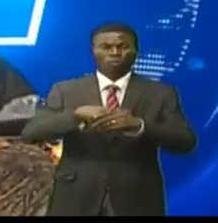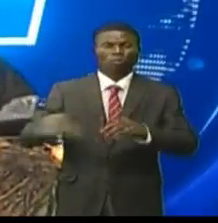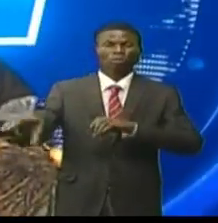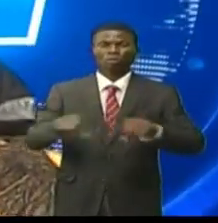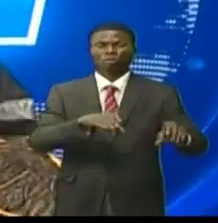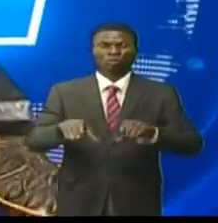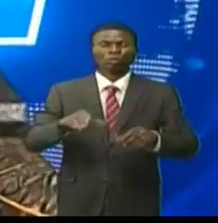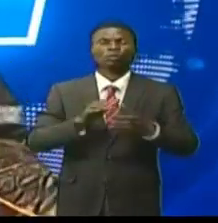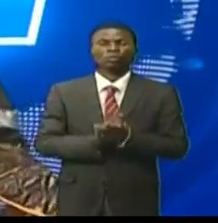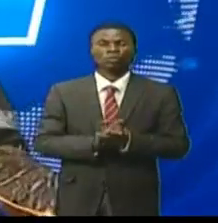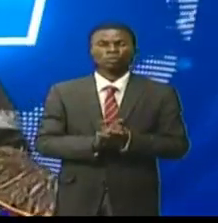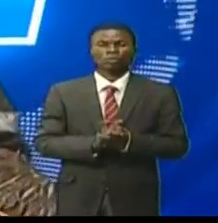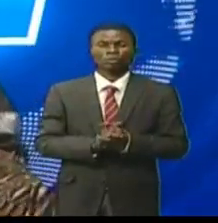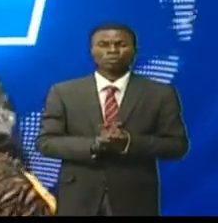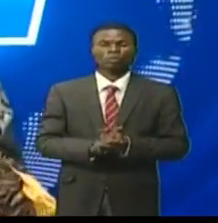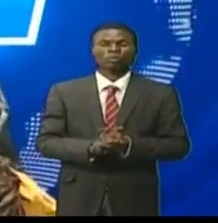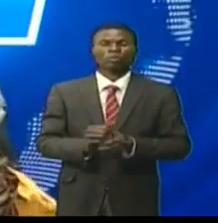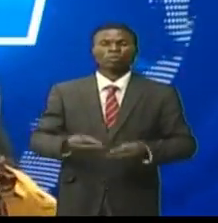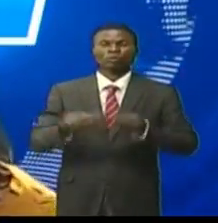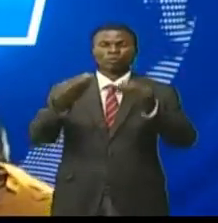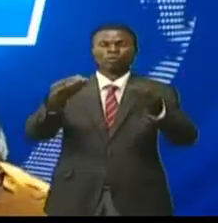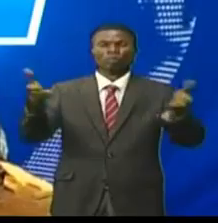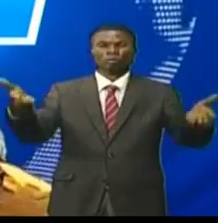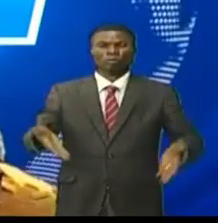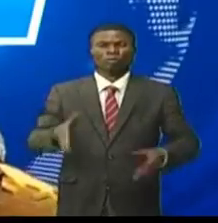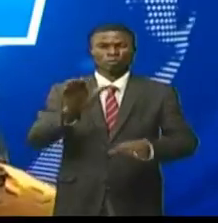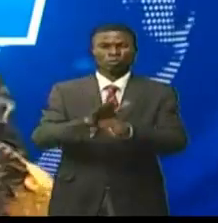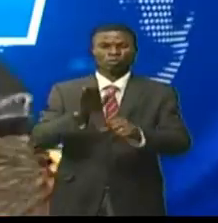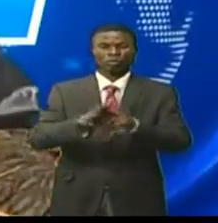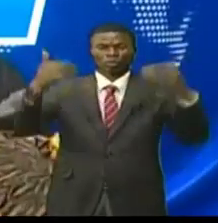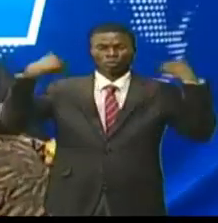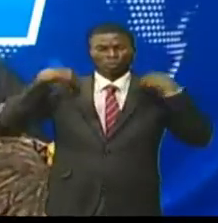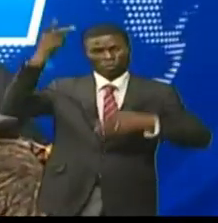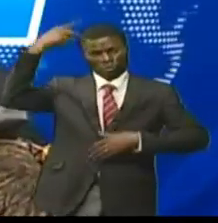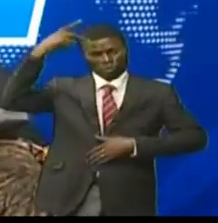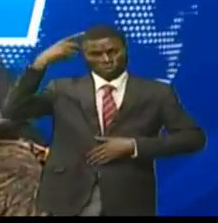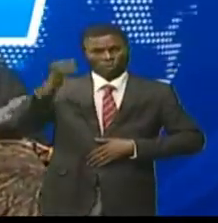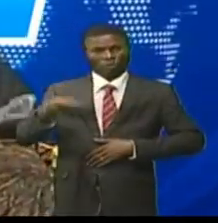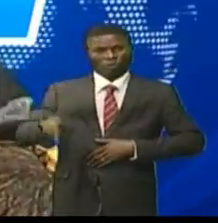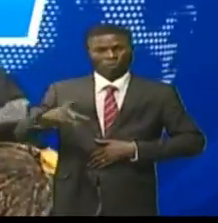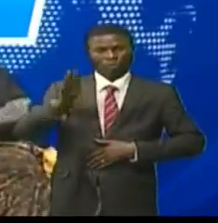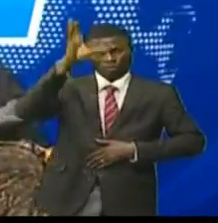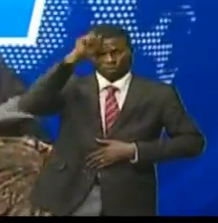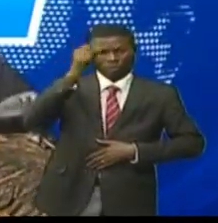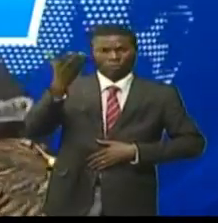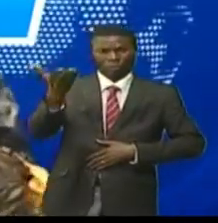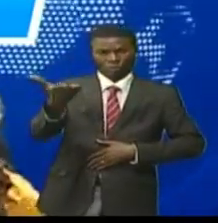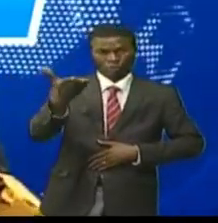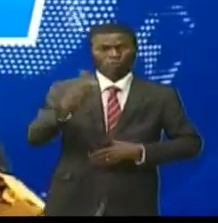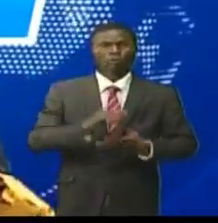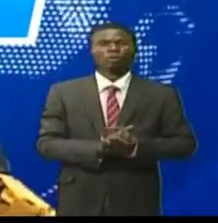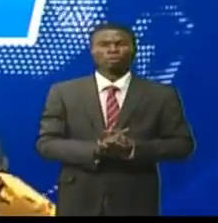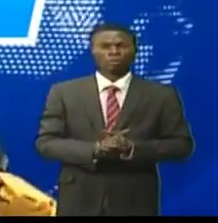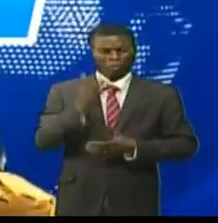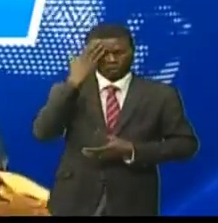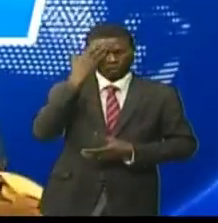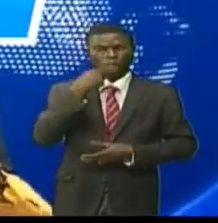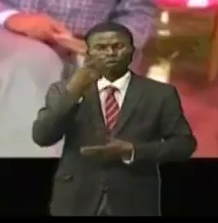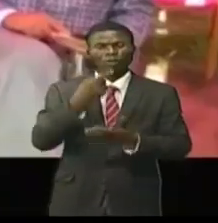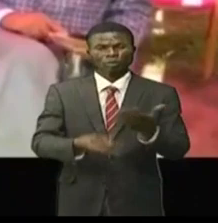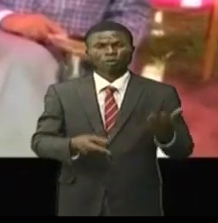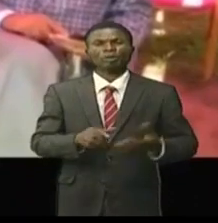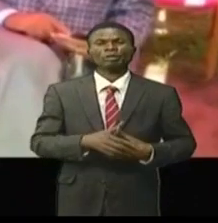cérémonie brillée par la présence de plusieurs autorités de la province du Kwilu. Richard Kalala pour plus de